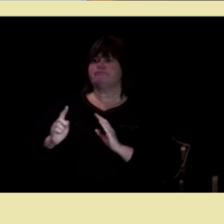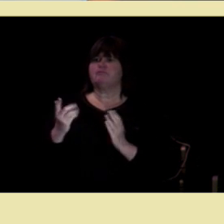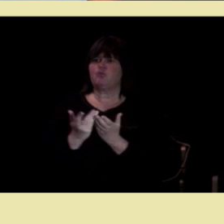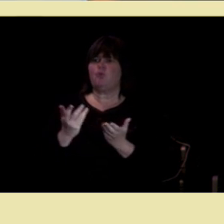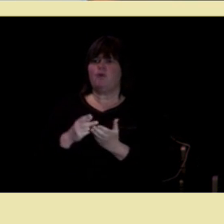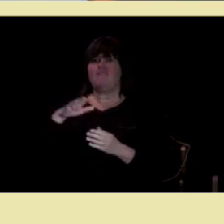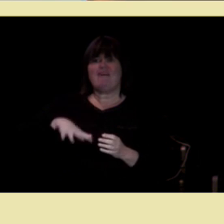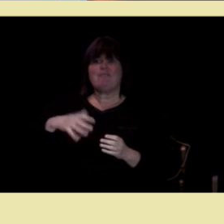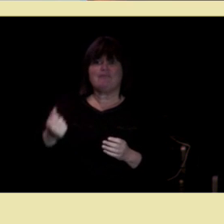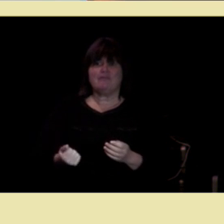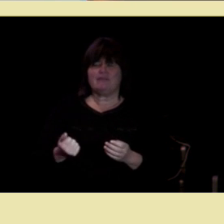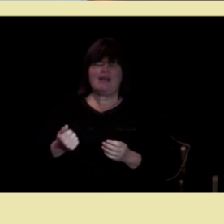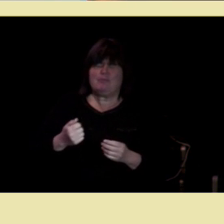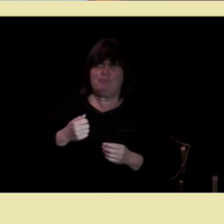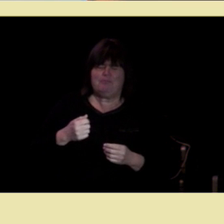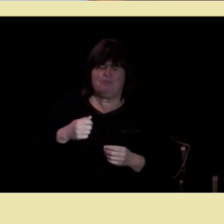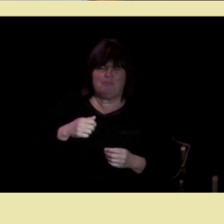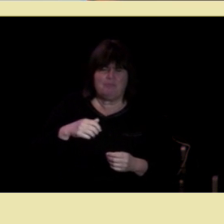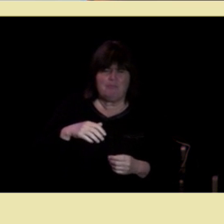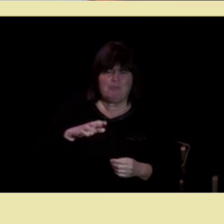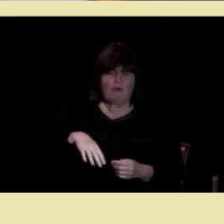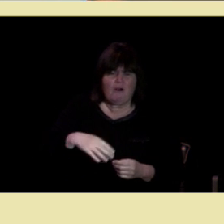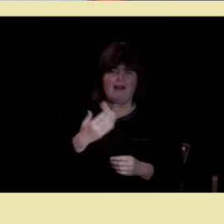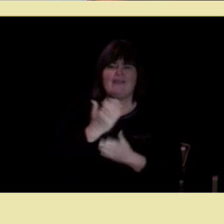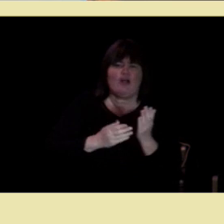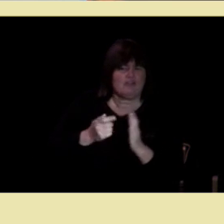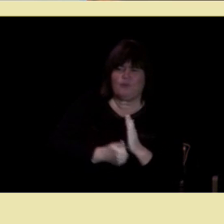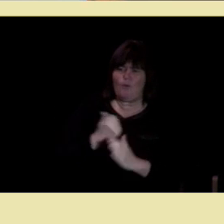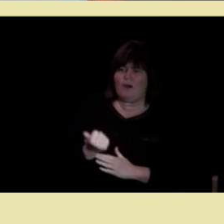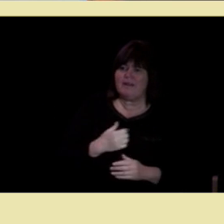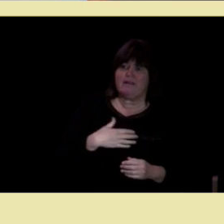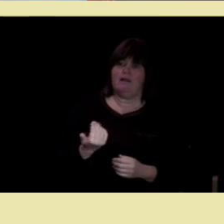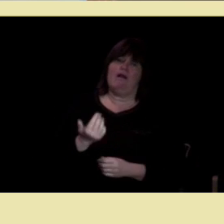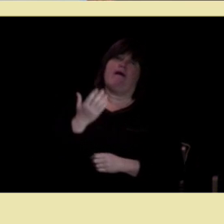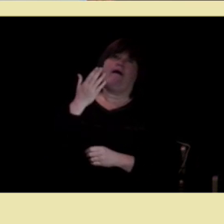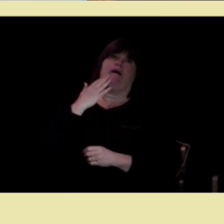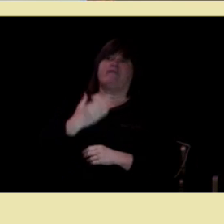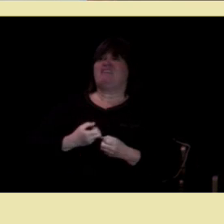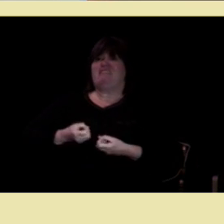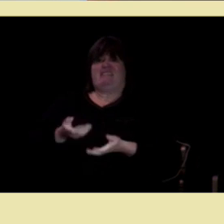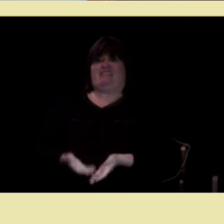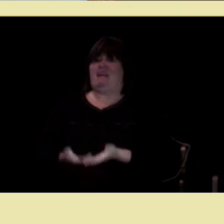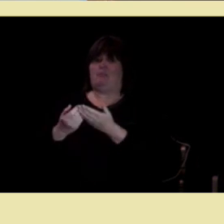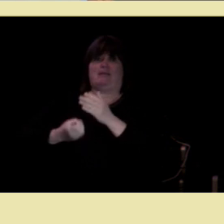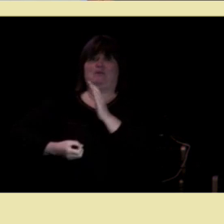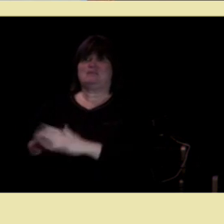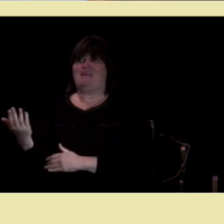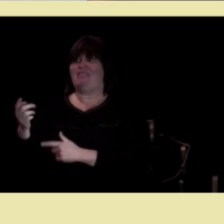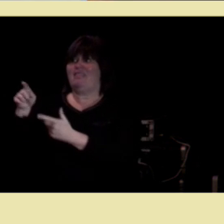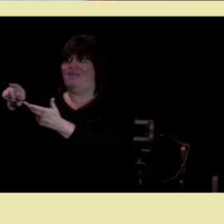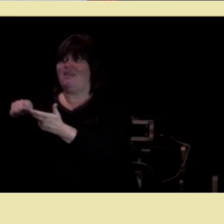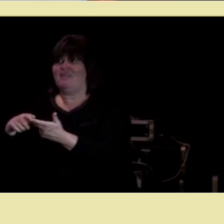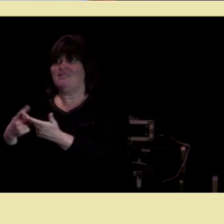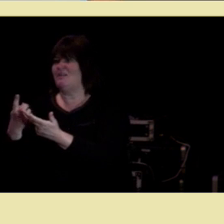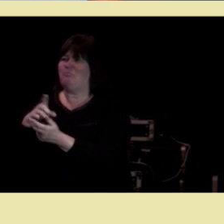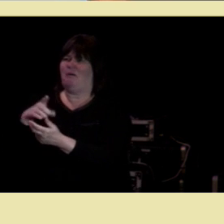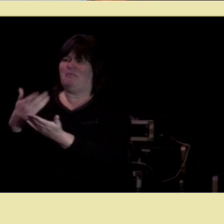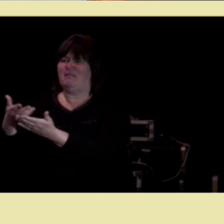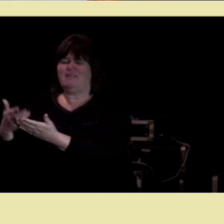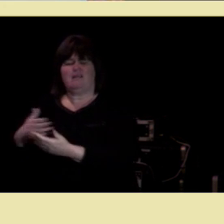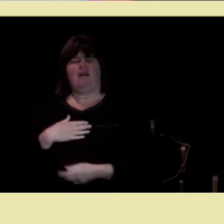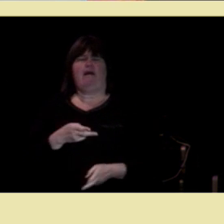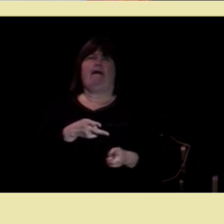en tilmelding til PP-tjenesten og gjøre en utredning. Han ligger like herlig i den sengen sin. Så da er det noe med å bruke kompetansen sin litt annerledes. Først må vi